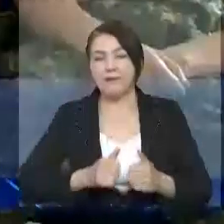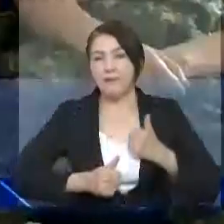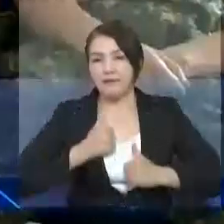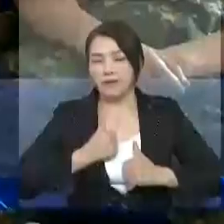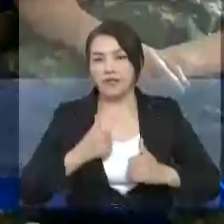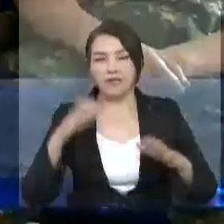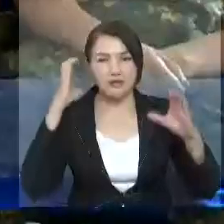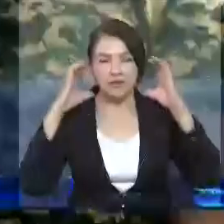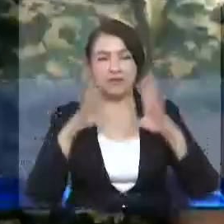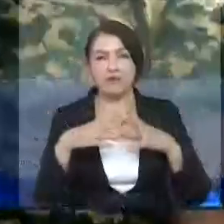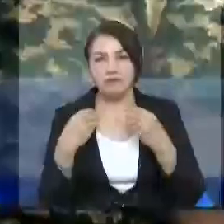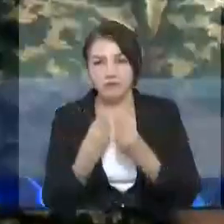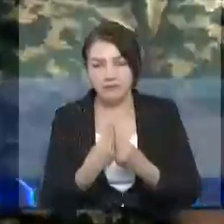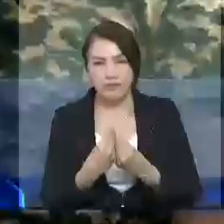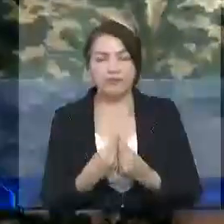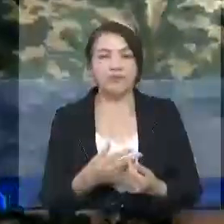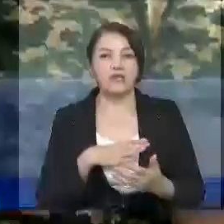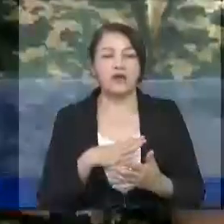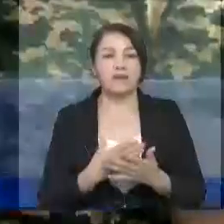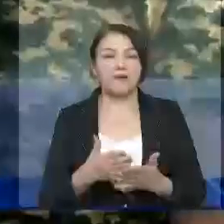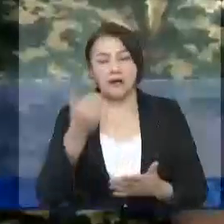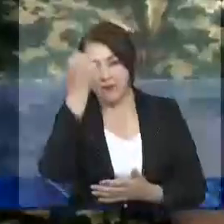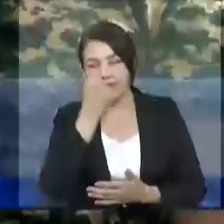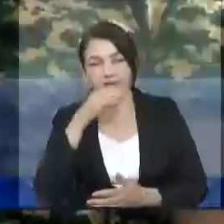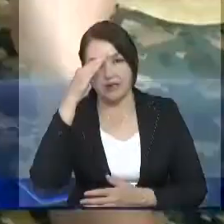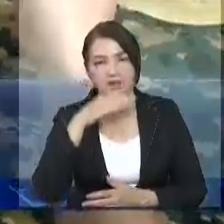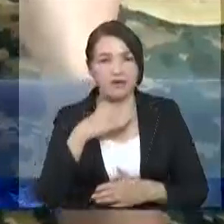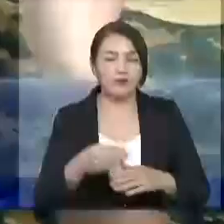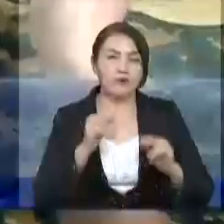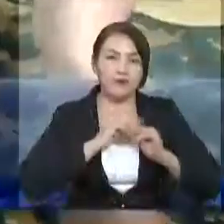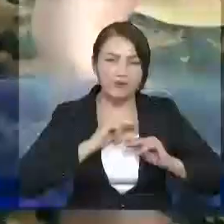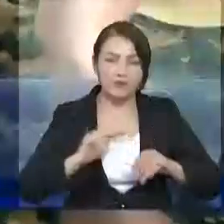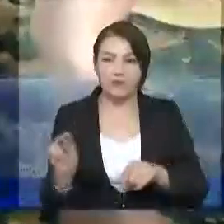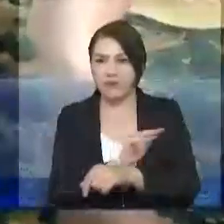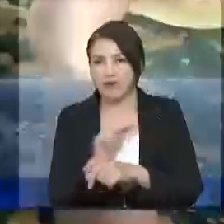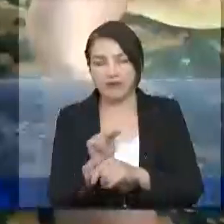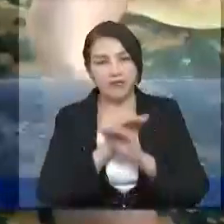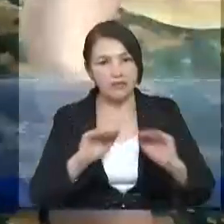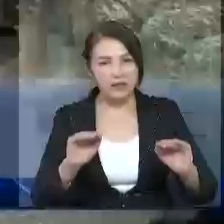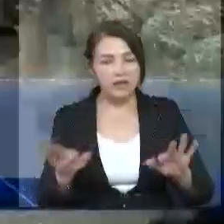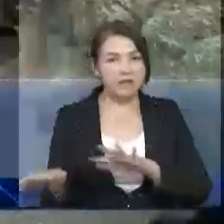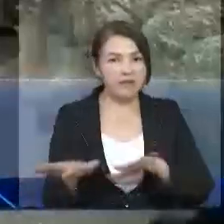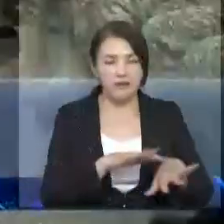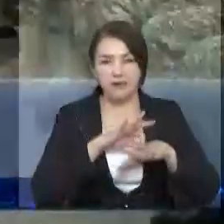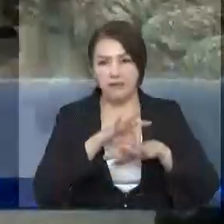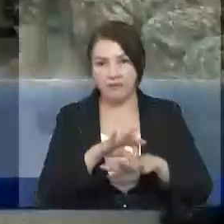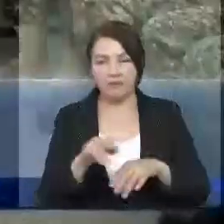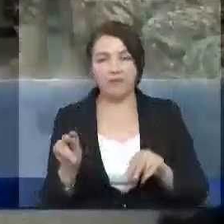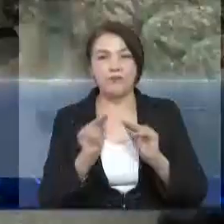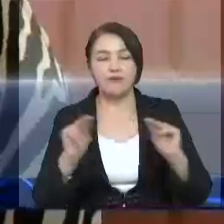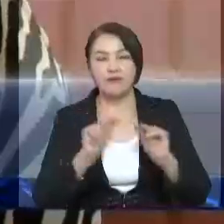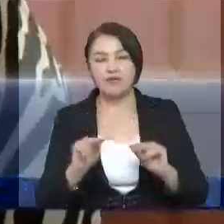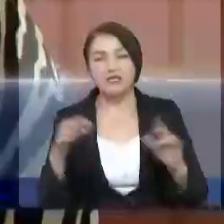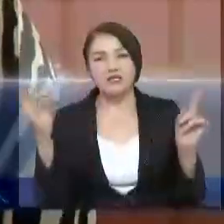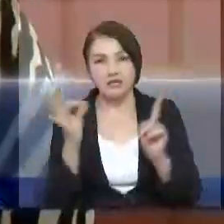института семьи и семейных ценностей проявляет благодарность к отцам за их труд и вклад в воспитание детей также мероприятие организовали в воспитательных